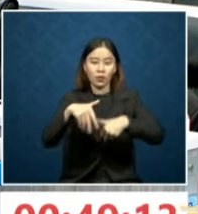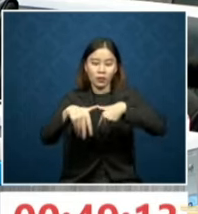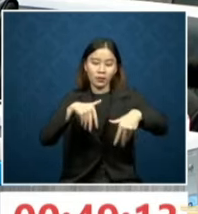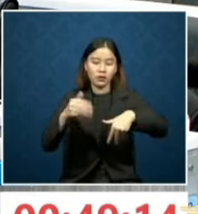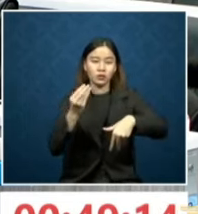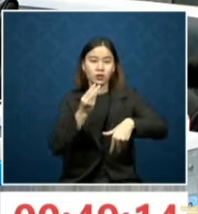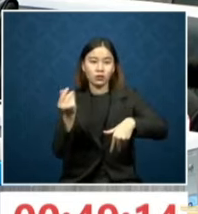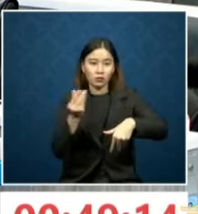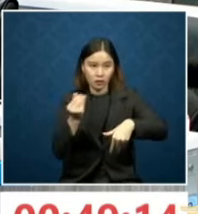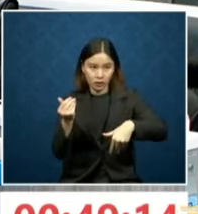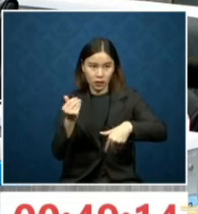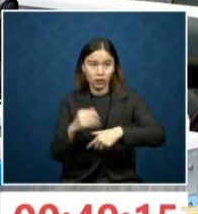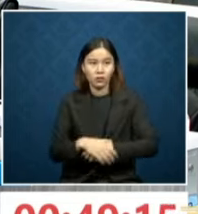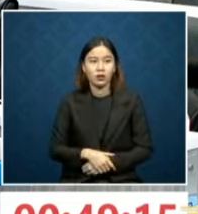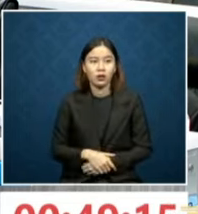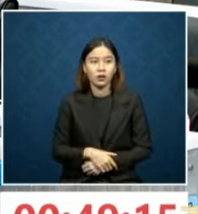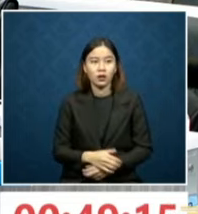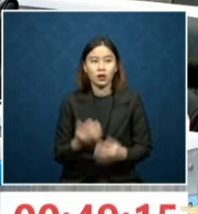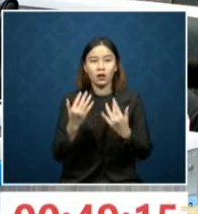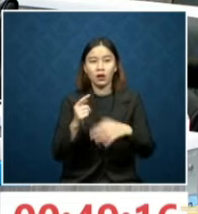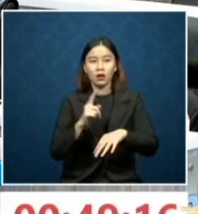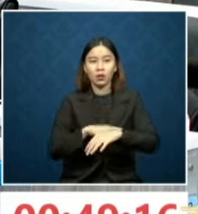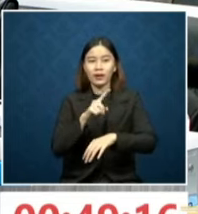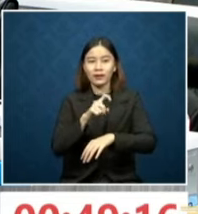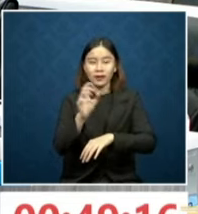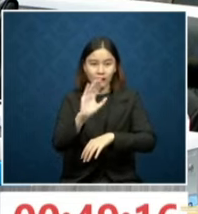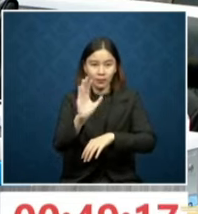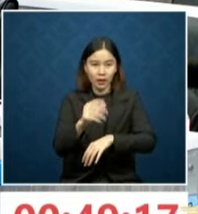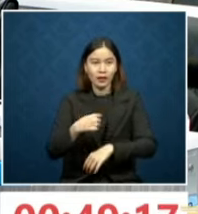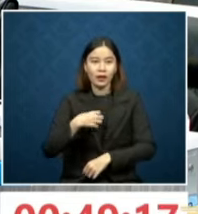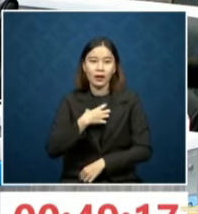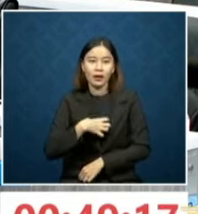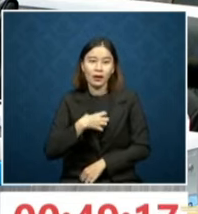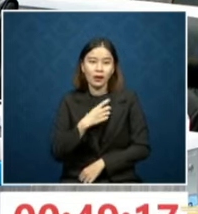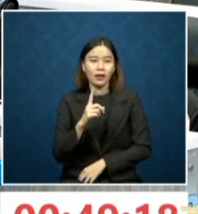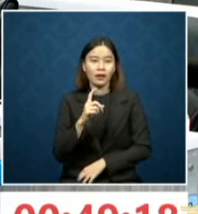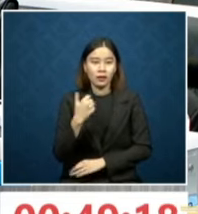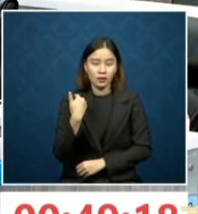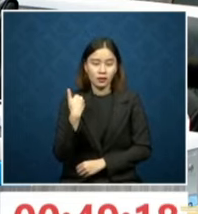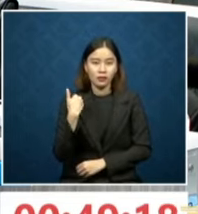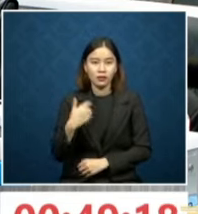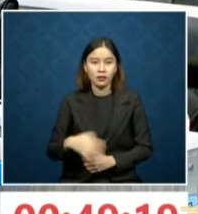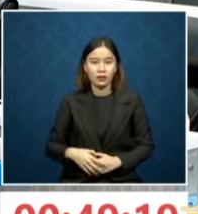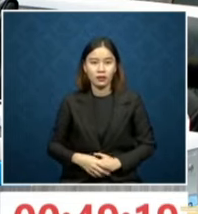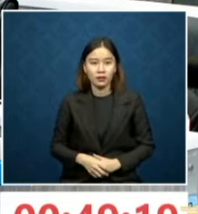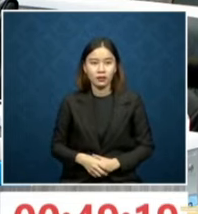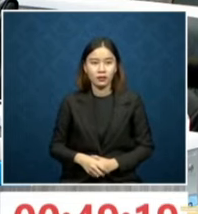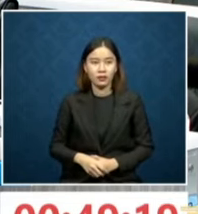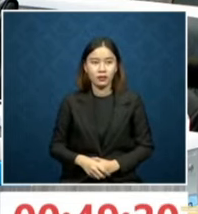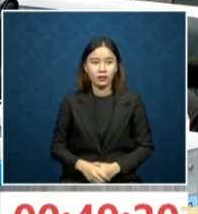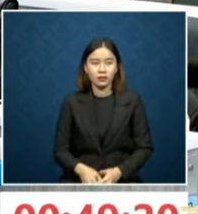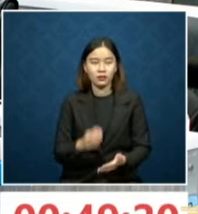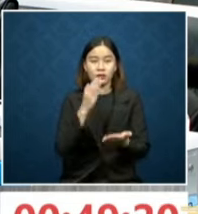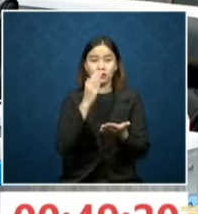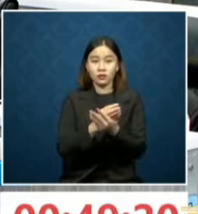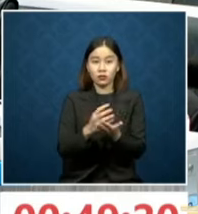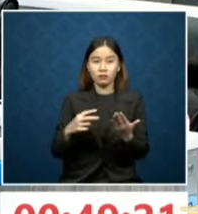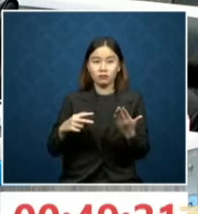ดยเร็วจะได้ไม่ต้องรอให้เสียเวลาเปล่าเสียอารมณ์ด้วยถ้าหยุดเพียง